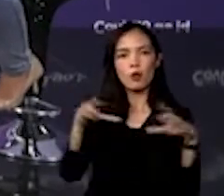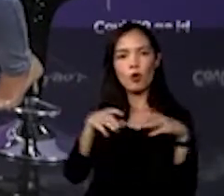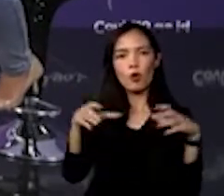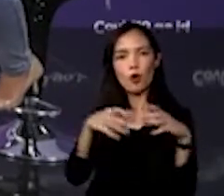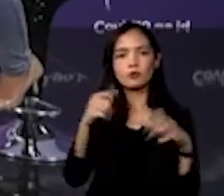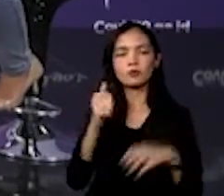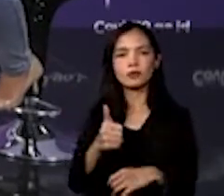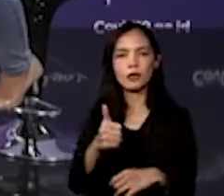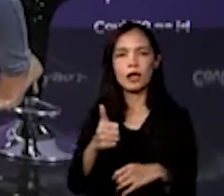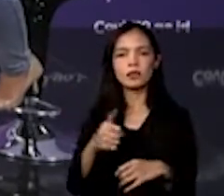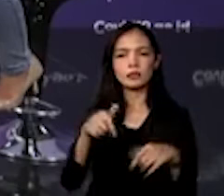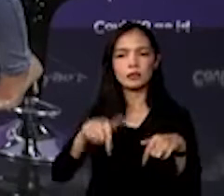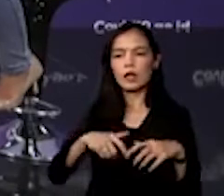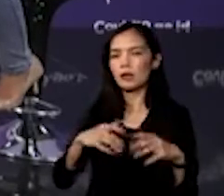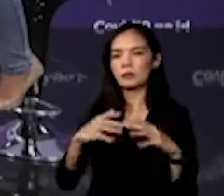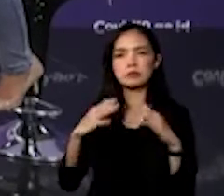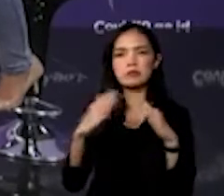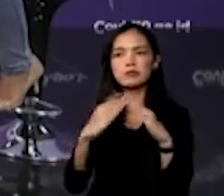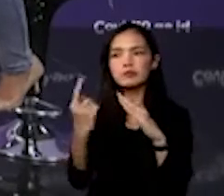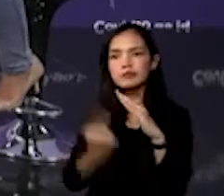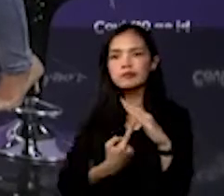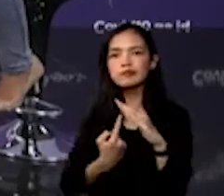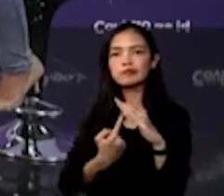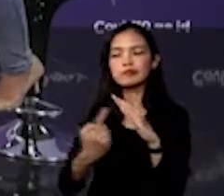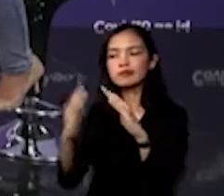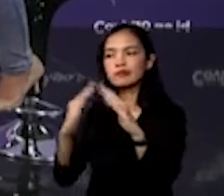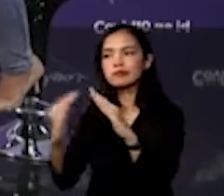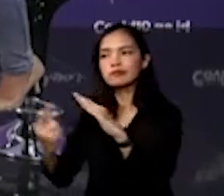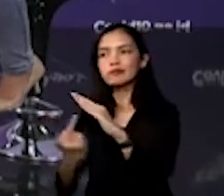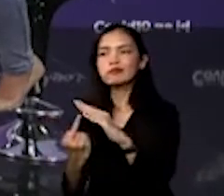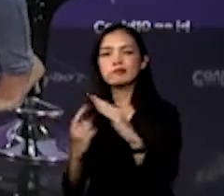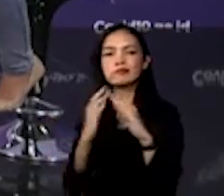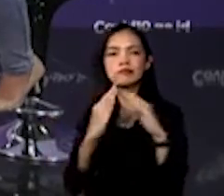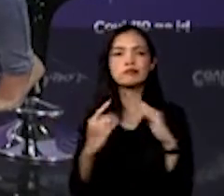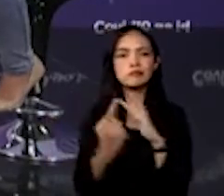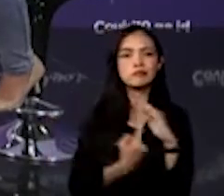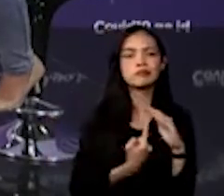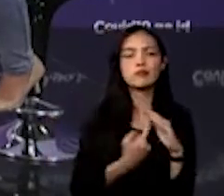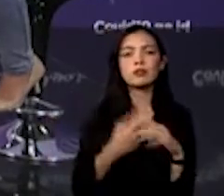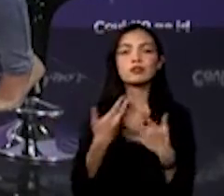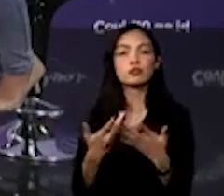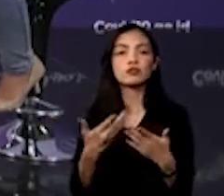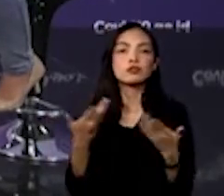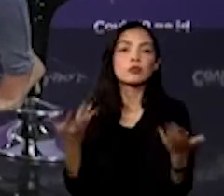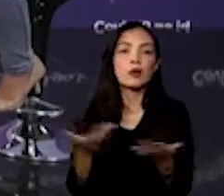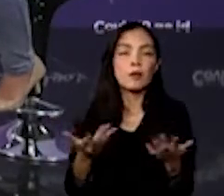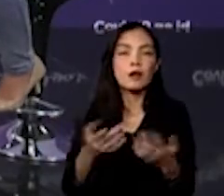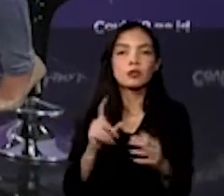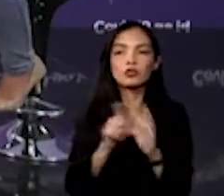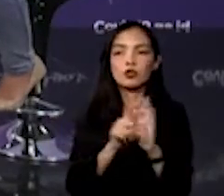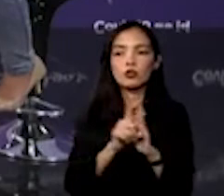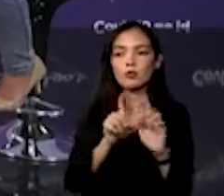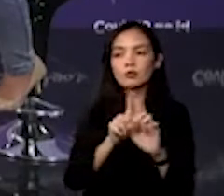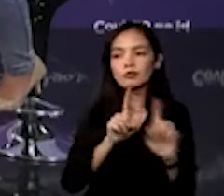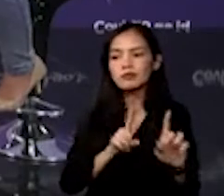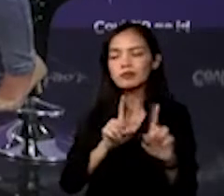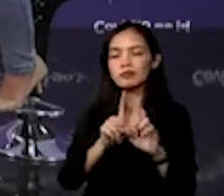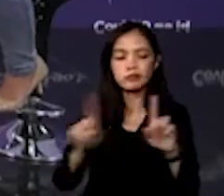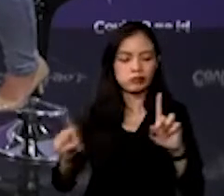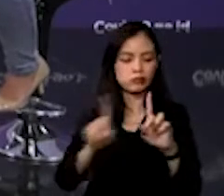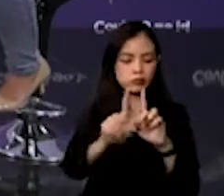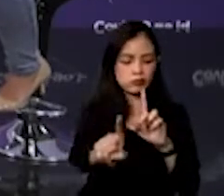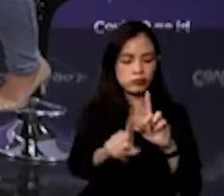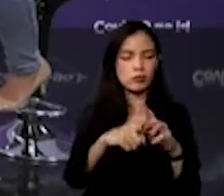sekarang kita tidak bisa seperti itu kan Ya nah itu Bagaimana dok ee seperti yang kayak misalnya jaga jarak terus Ee kita semua